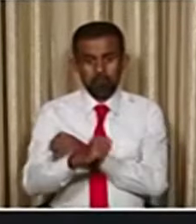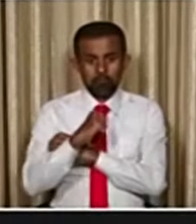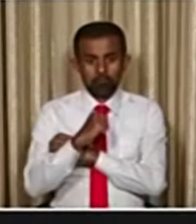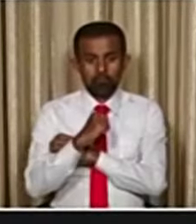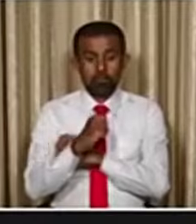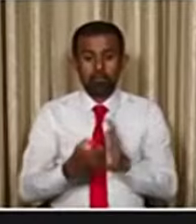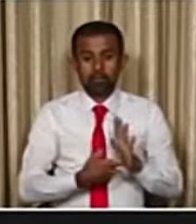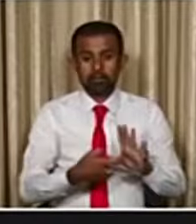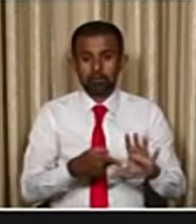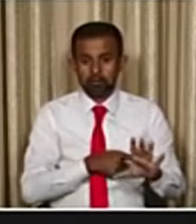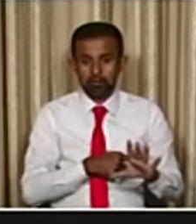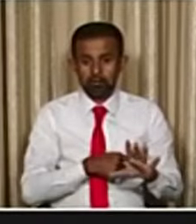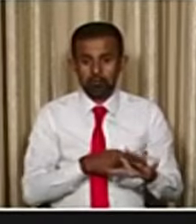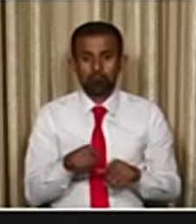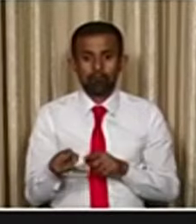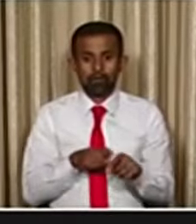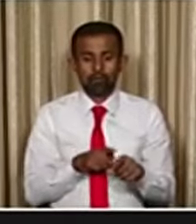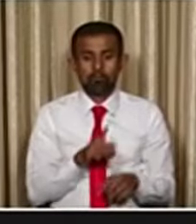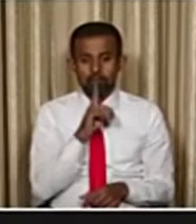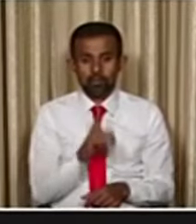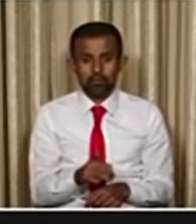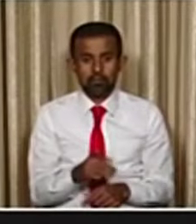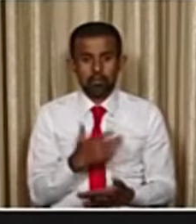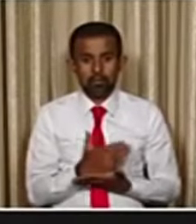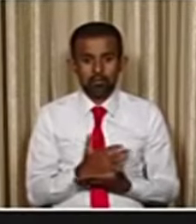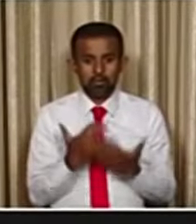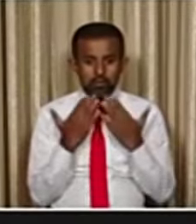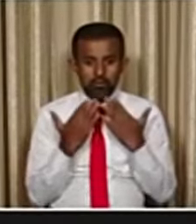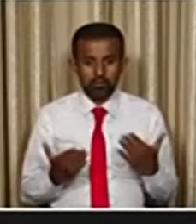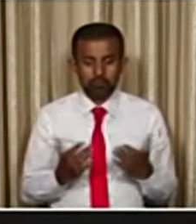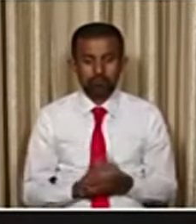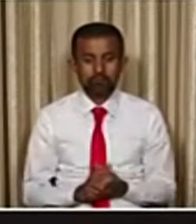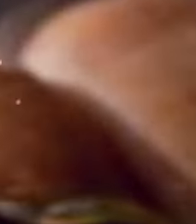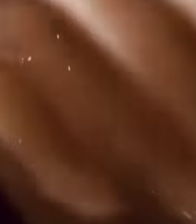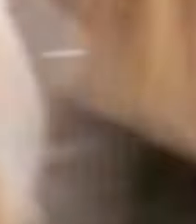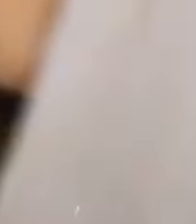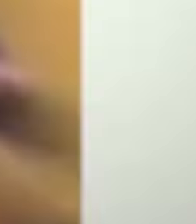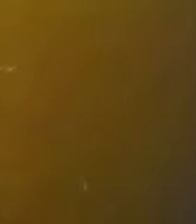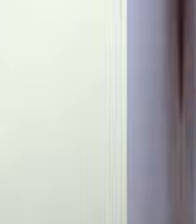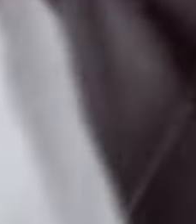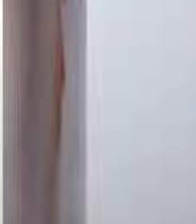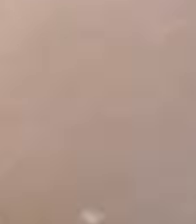ගන්න පැසිස්වාදී ක්‍රමවේදයකට යන්න කියන කාරණය මතක් කරමින් මම නිය අනුරාභ බොහොමත්ම ස්තුතියි. භවෙන් සිටිය ඔබතුමාට.